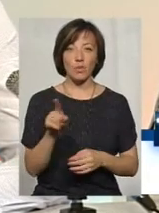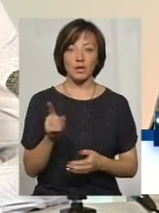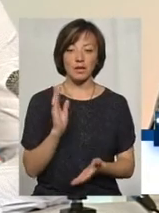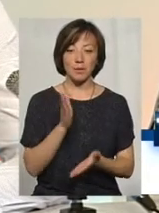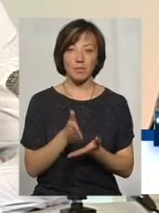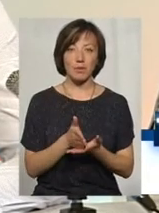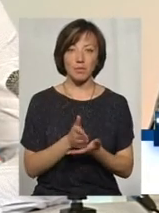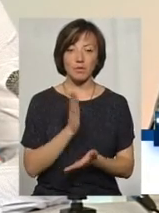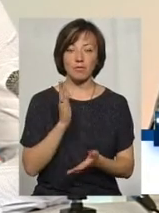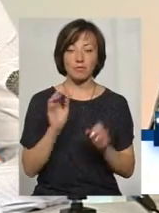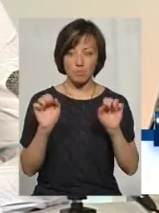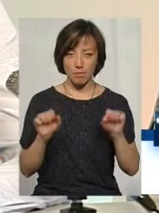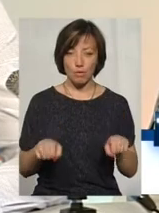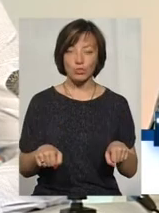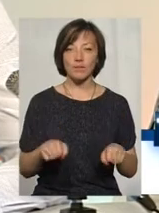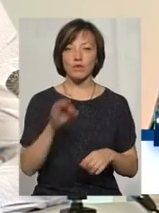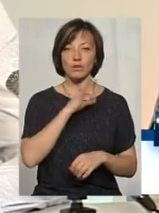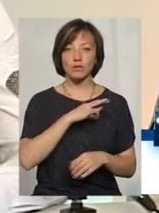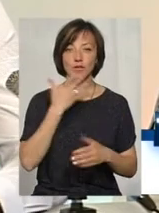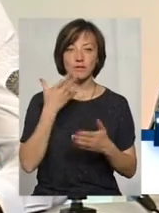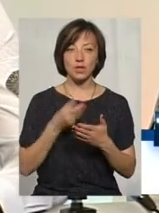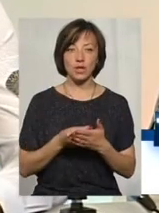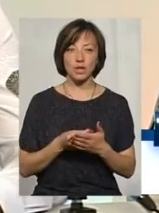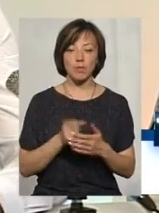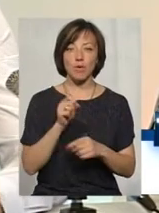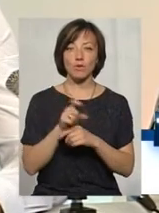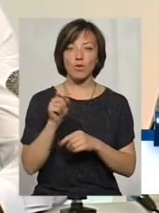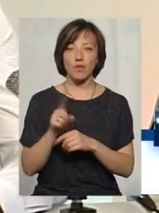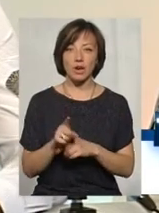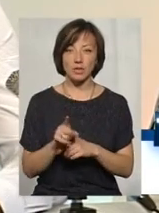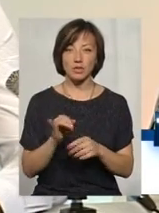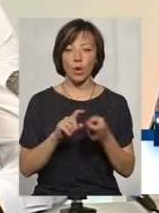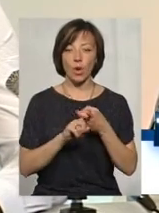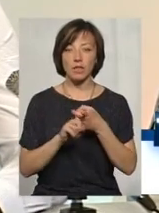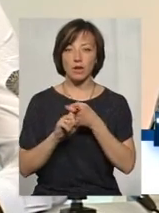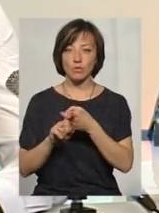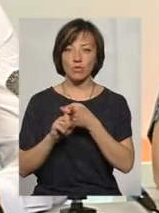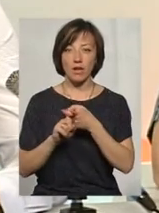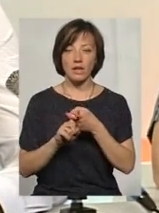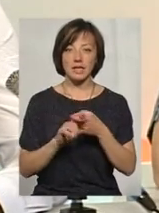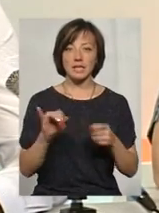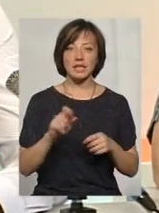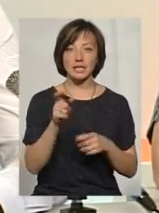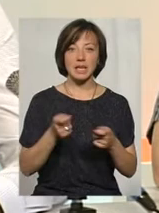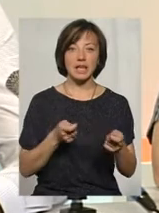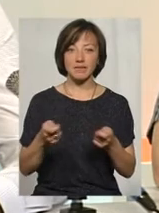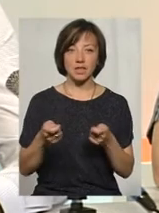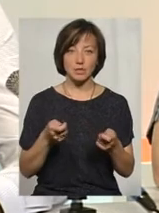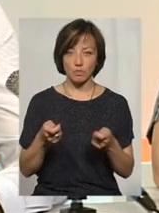напряму мають можливість використовувати свої повноваження та контактувати із